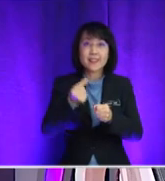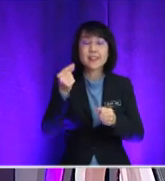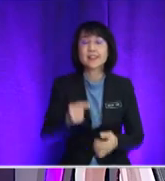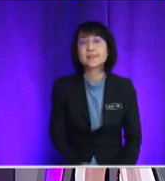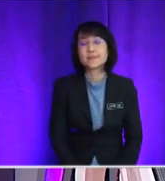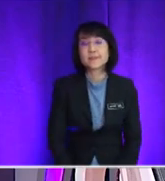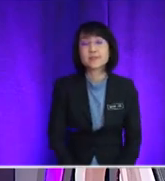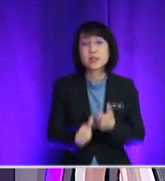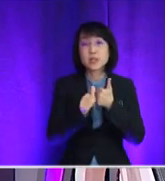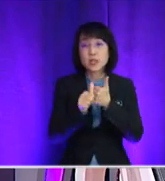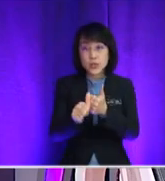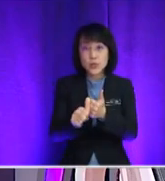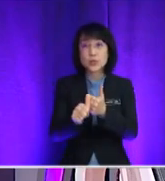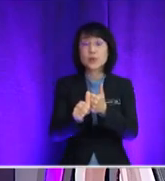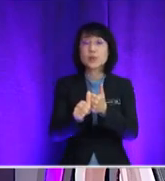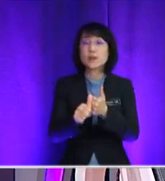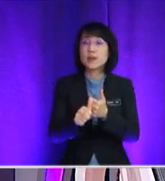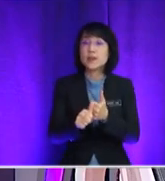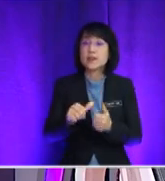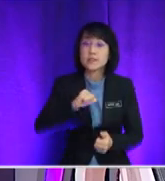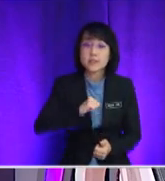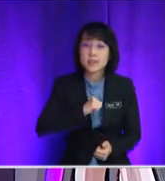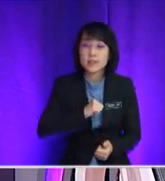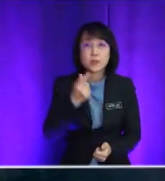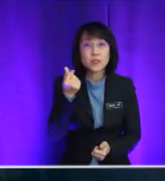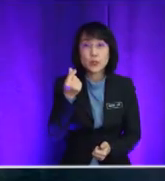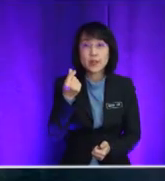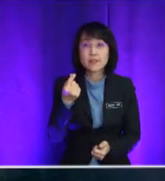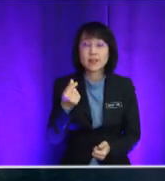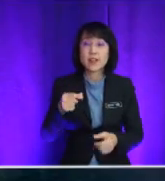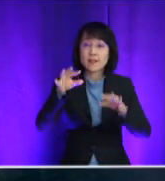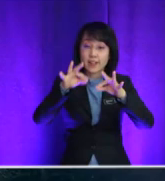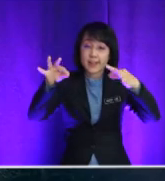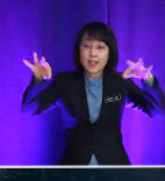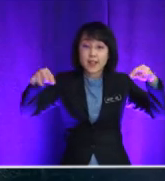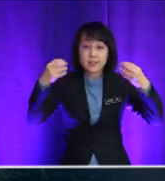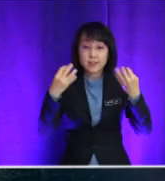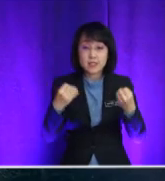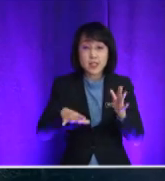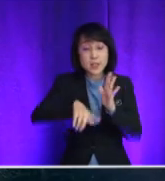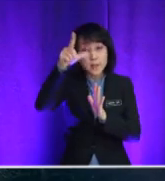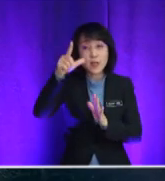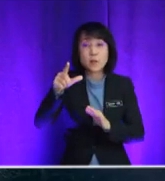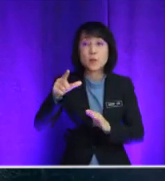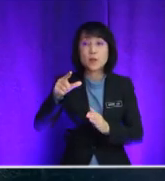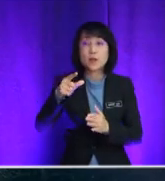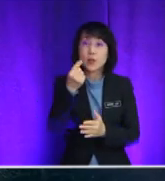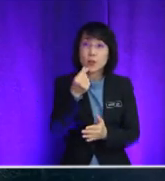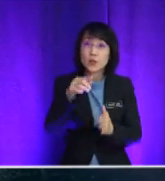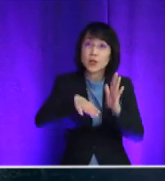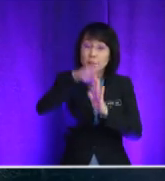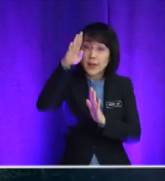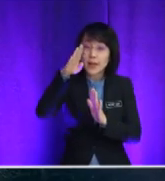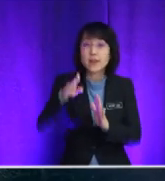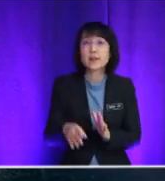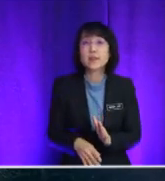segi kemampuan keuangan gitu untuk hias nak hias lebih keluar anak cantik Oke jadi bully ubah suai ikut kemampuan